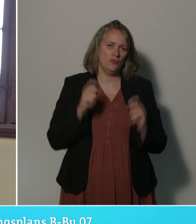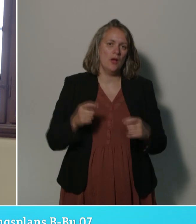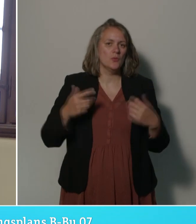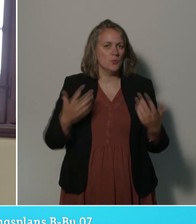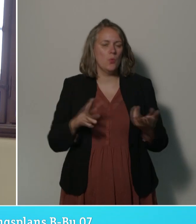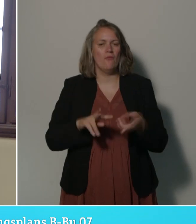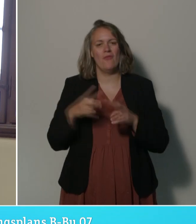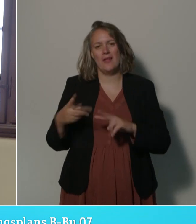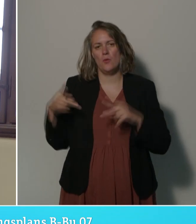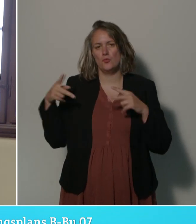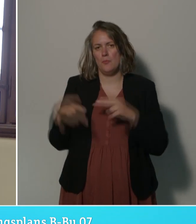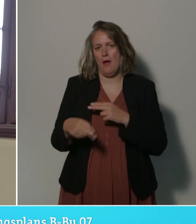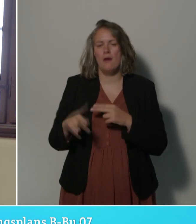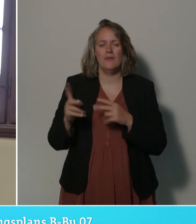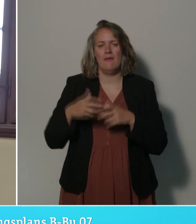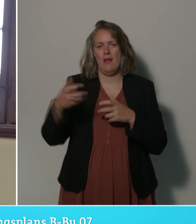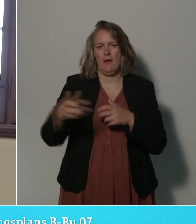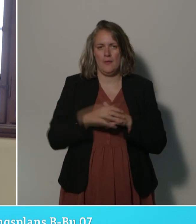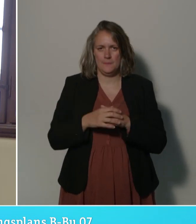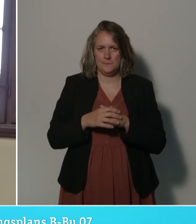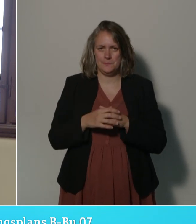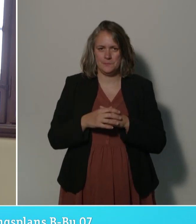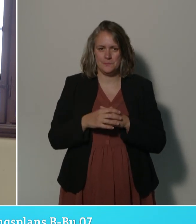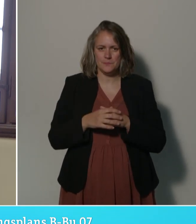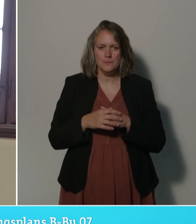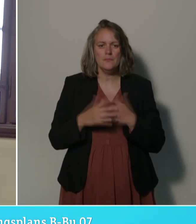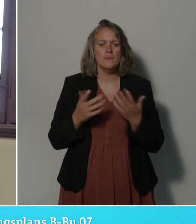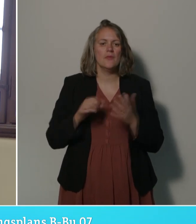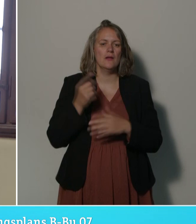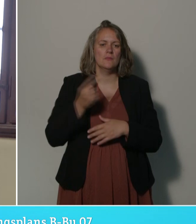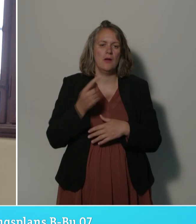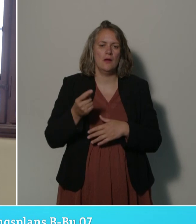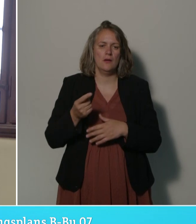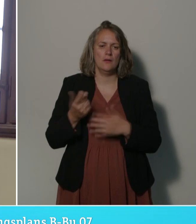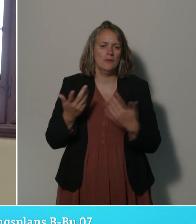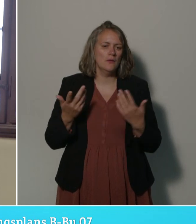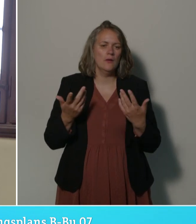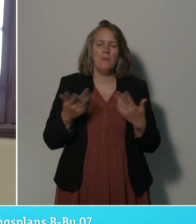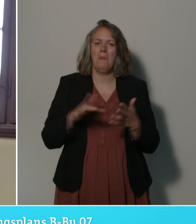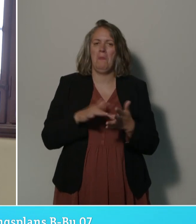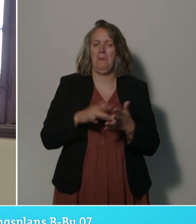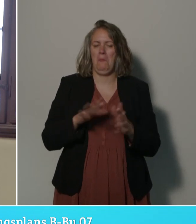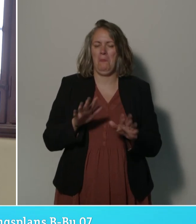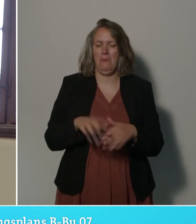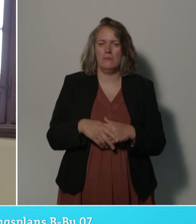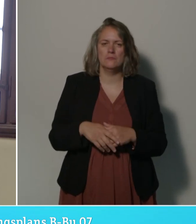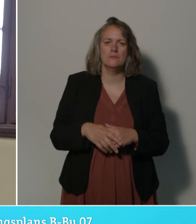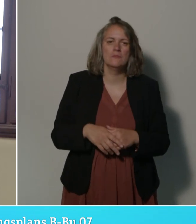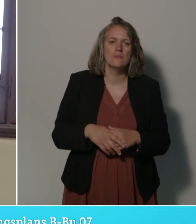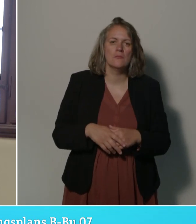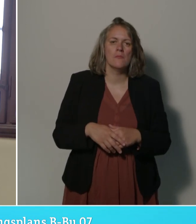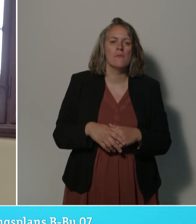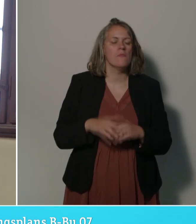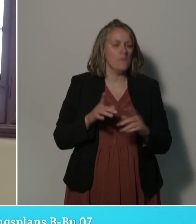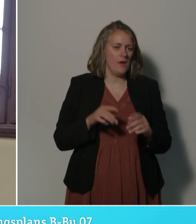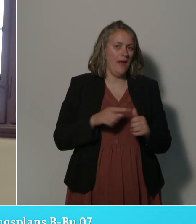diese Veränderungssperre zu verlängern. Das ist erstmalig ohne Begründung, mehr oder weniger ohne Begründung